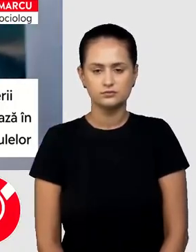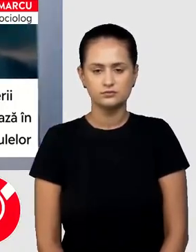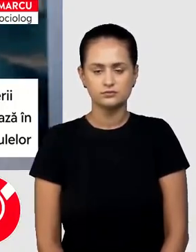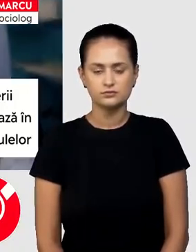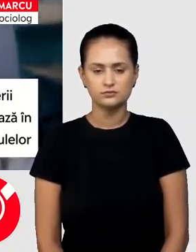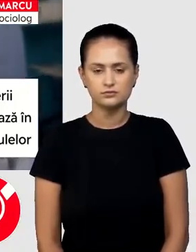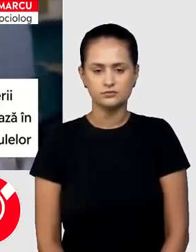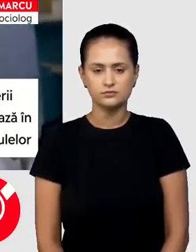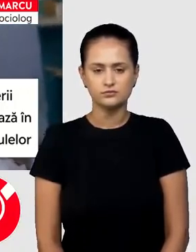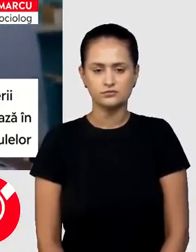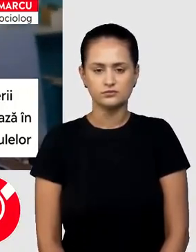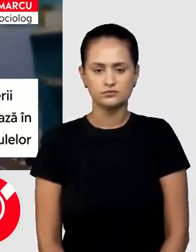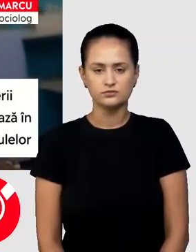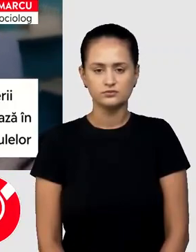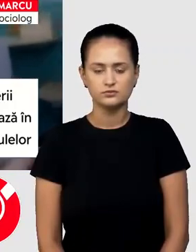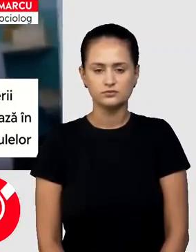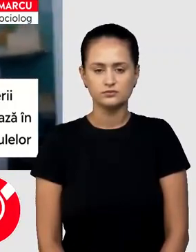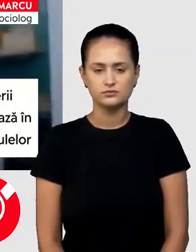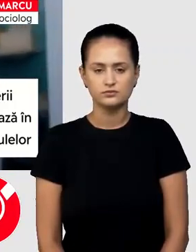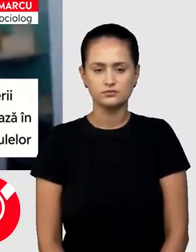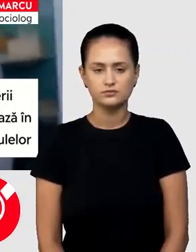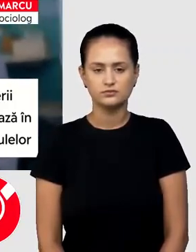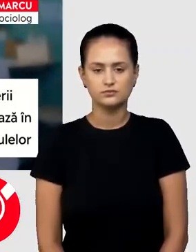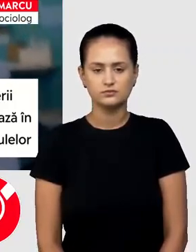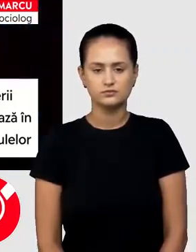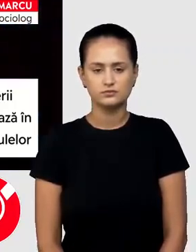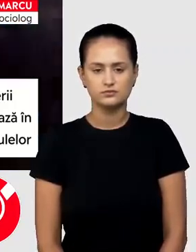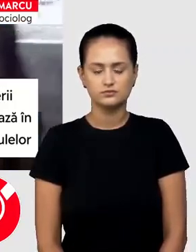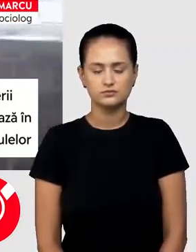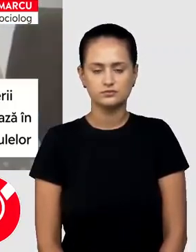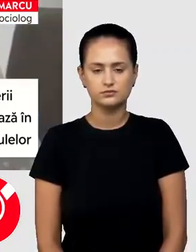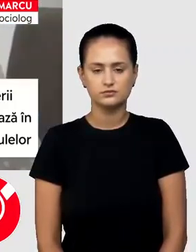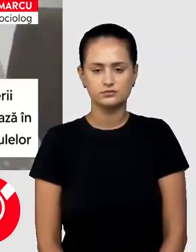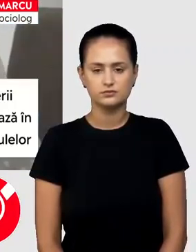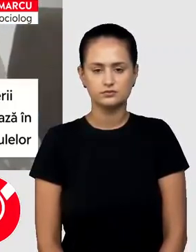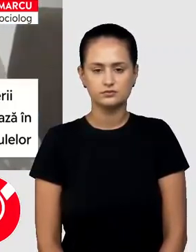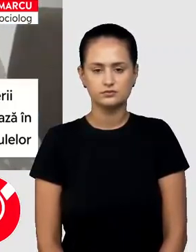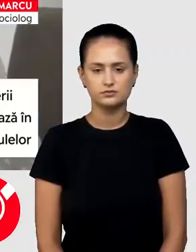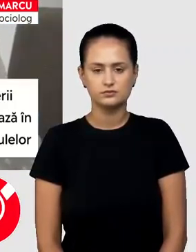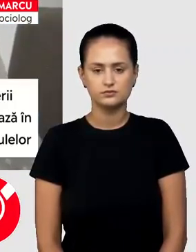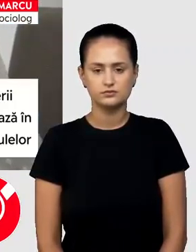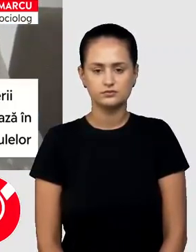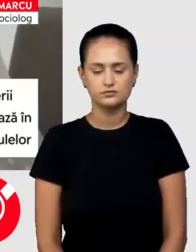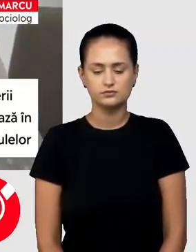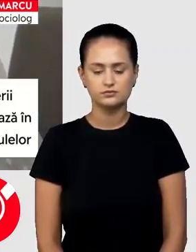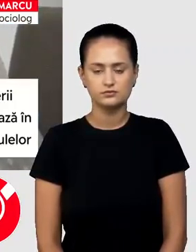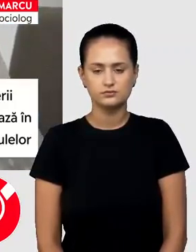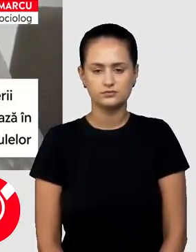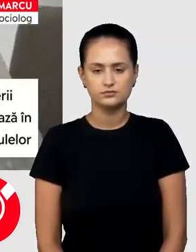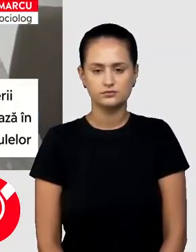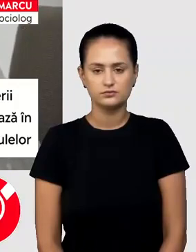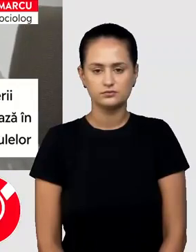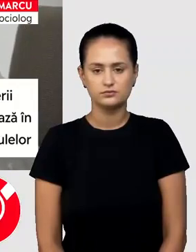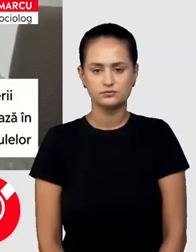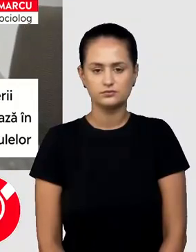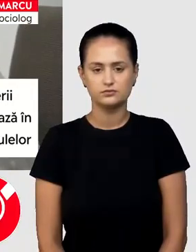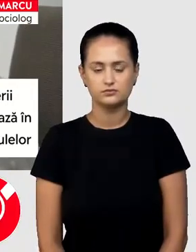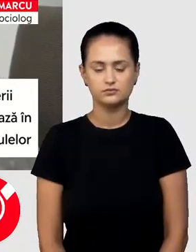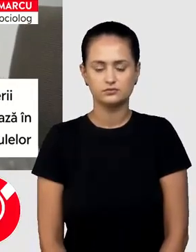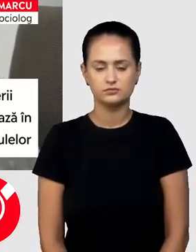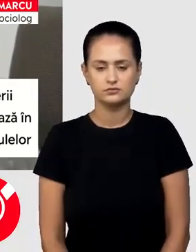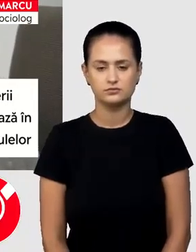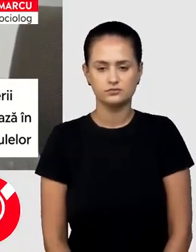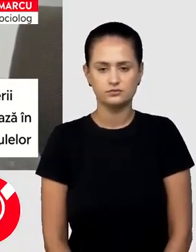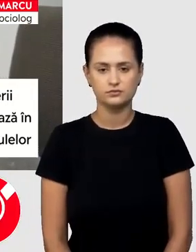nivelul în România este de 22%. Nivelul de șomaj vorbesc. Dacă ne uităm mai detaliat, vedem că sunt